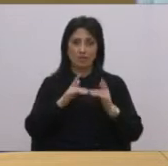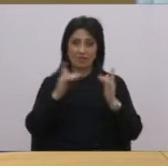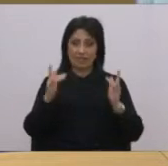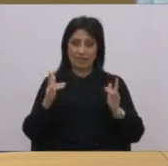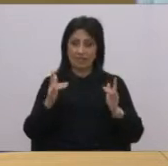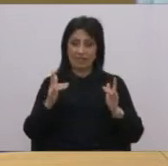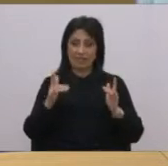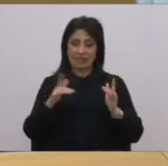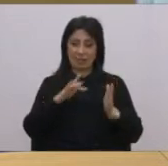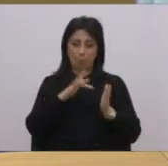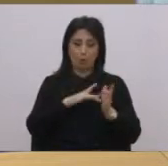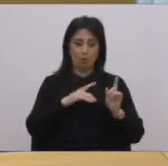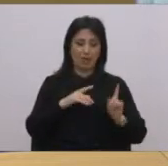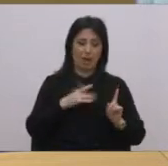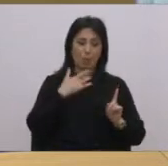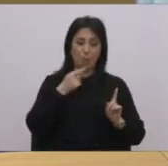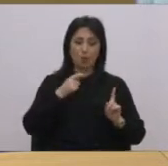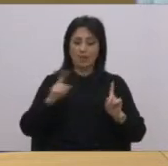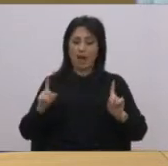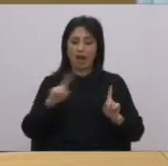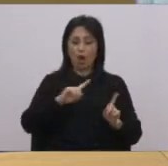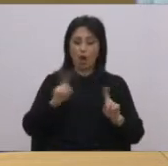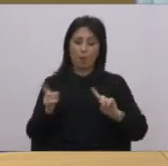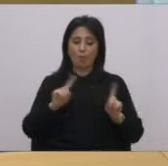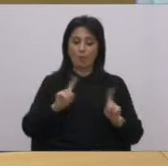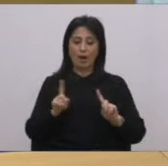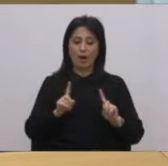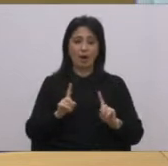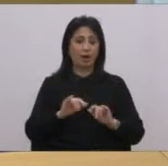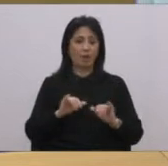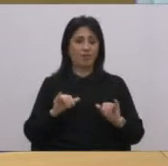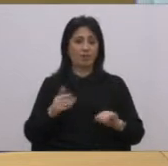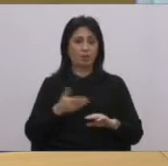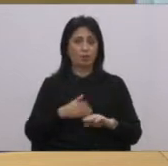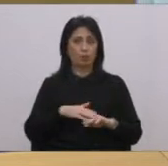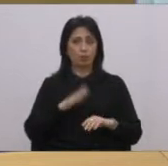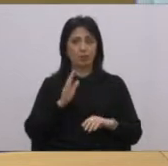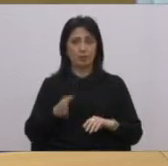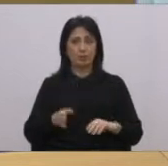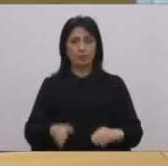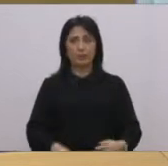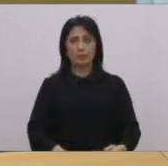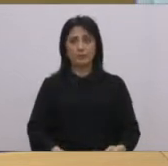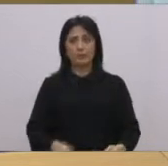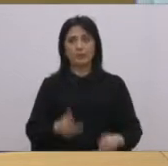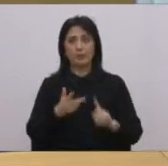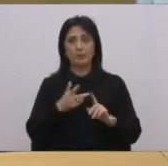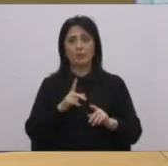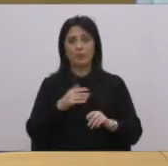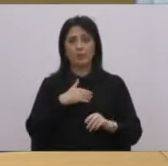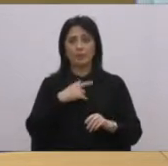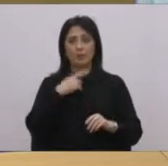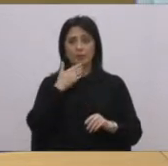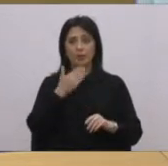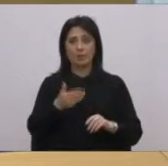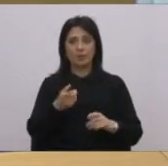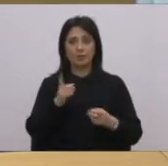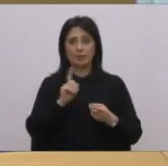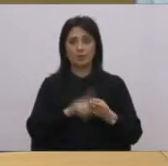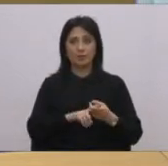იქნება მოსახლეობას და მუნიციპალიტეტს შორის, მაშინ მუნიციპალიტეტის განვითარება ძალიან რთული იქნება. მესამე, რაც მინდოდა მეკითხა,